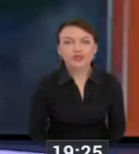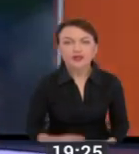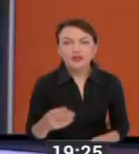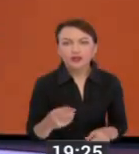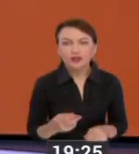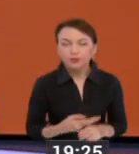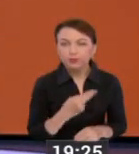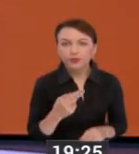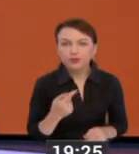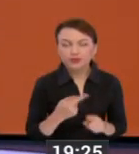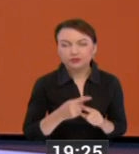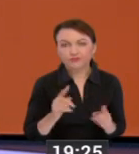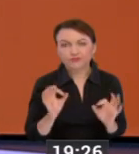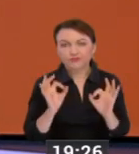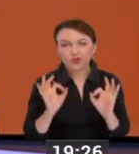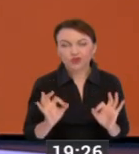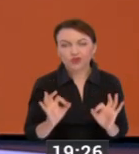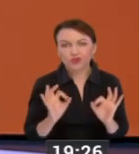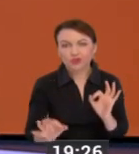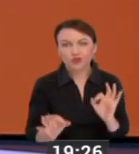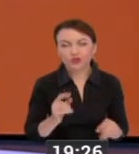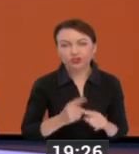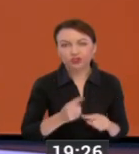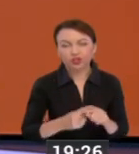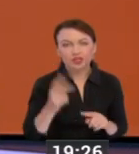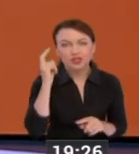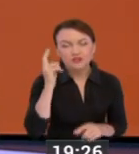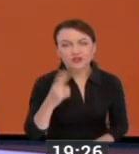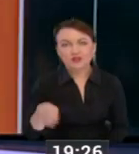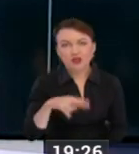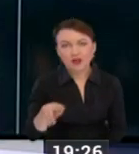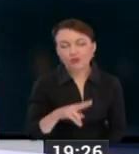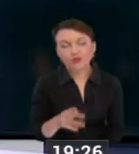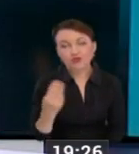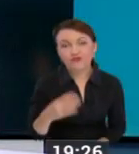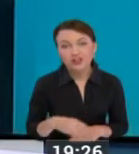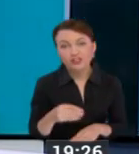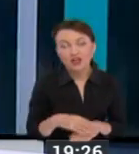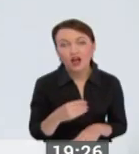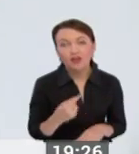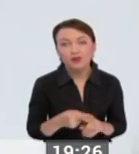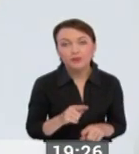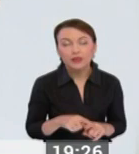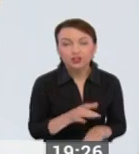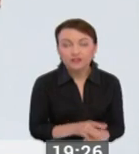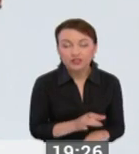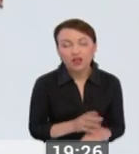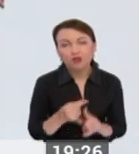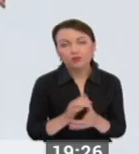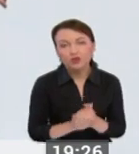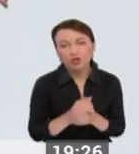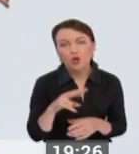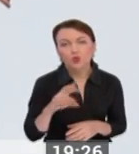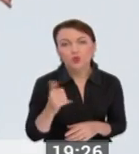Безгольовою нічиєю закінчився матч Ліги Європи за участю київського «Динамо». У Швейцарії кияни розійшлися миром з тамтешнім